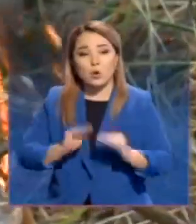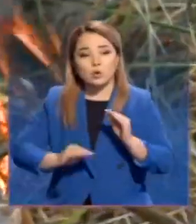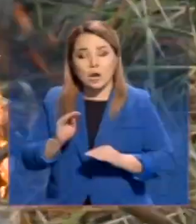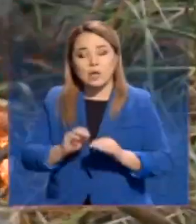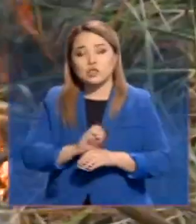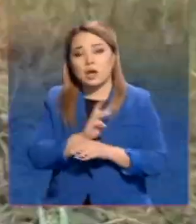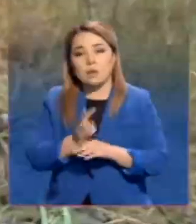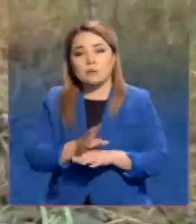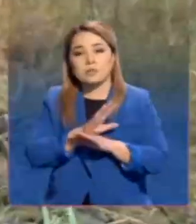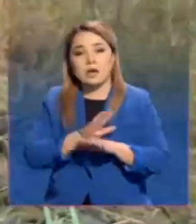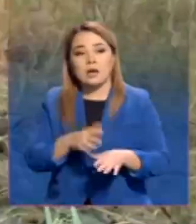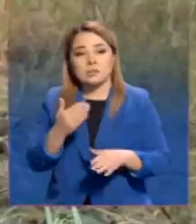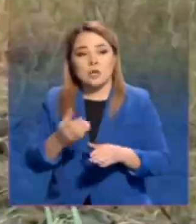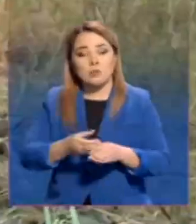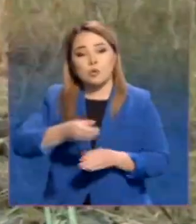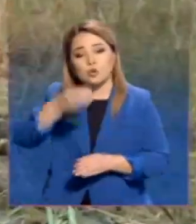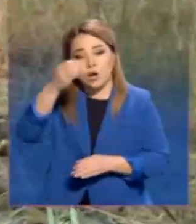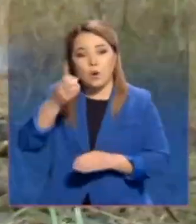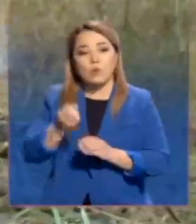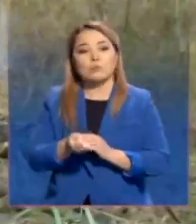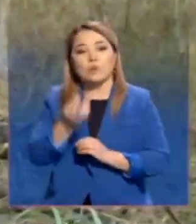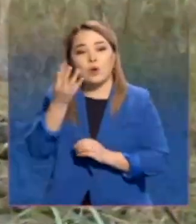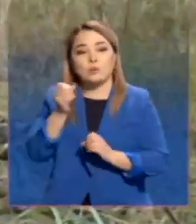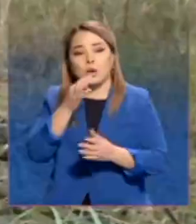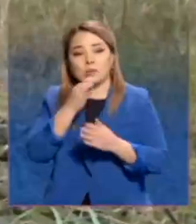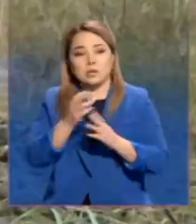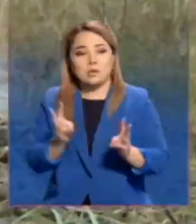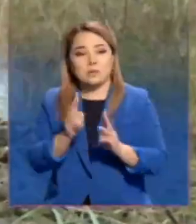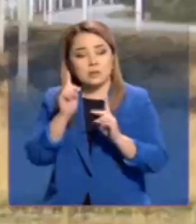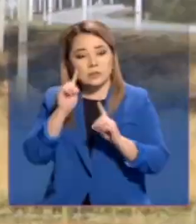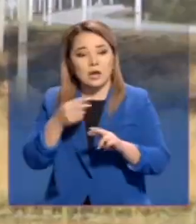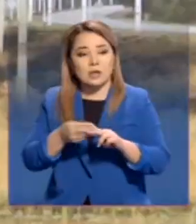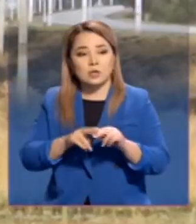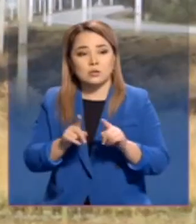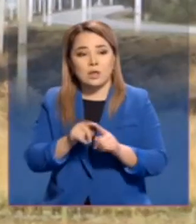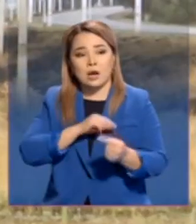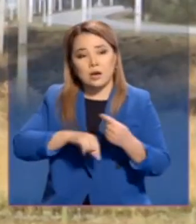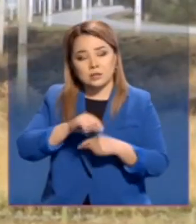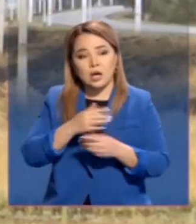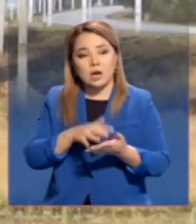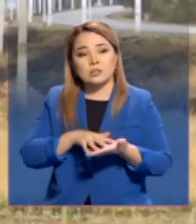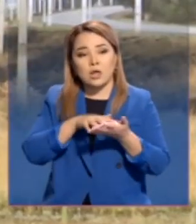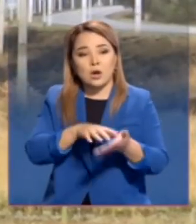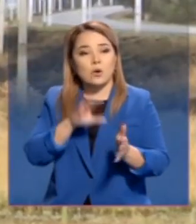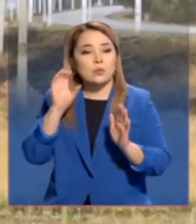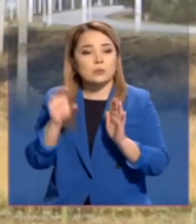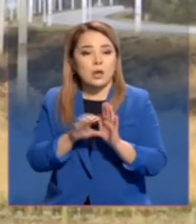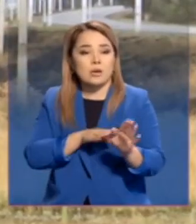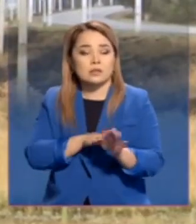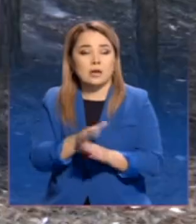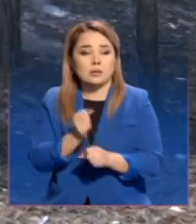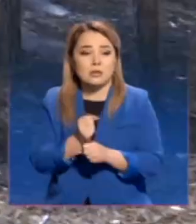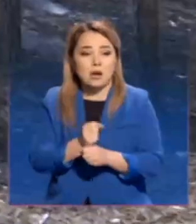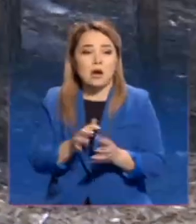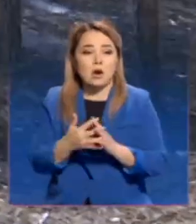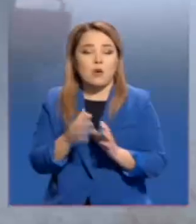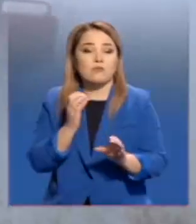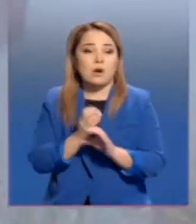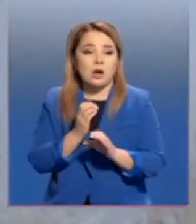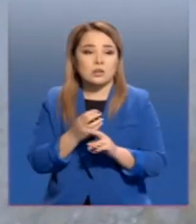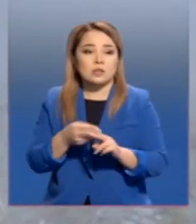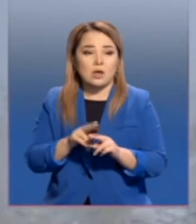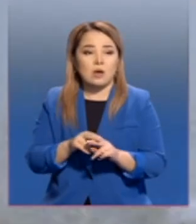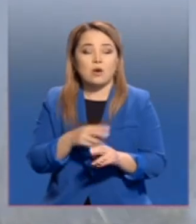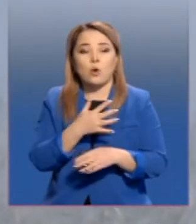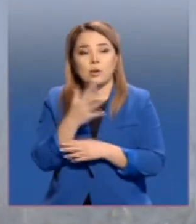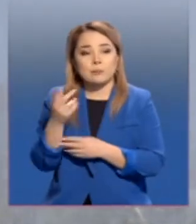құрылғымен жабдықталмағандықтан мұржасынан от шашуы мүмкін екен біле тұра тракторшы кәсіпкердің өтінішін орындауға кіріскен. Ауылдағы вагонды